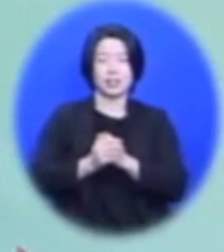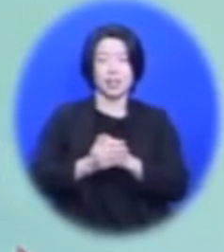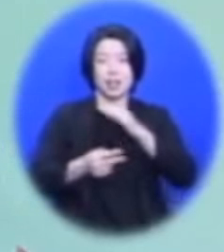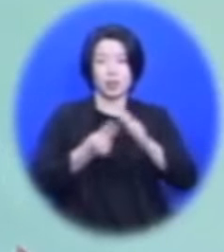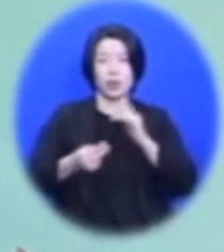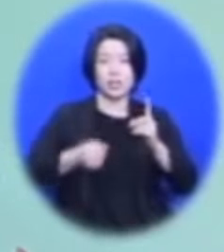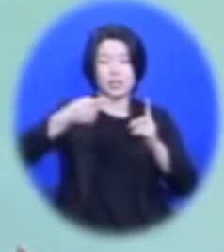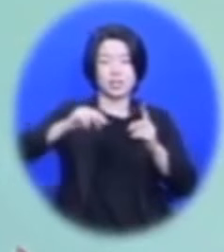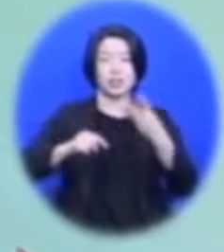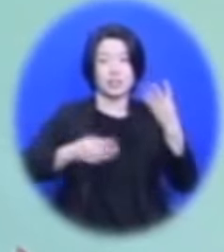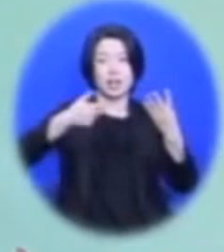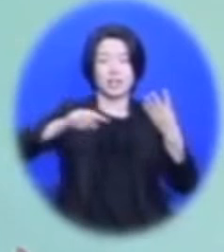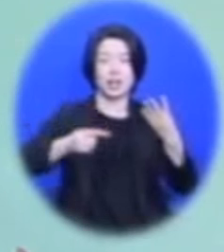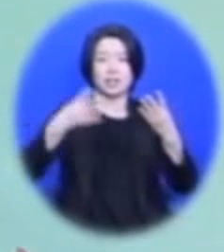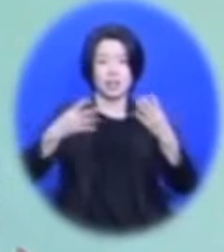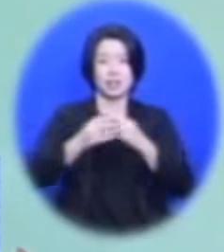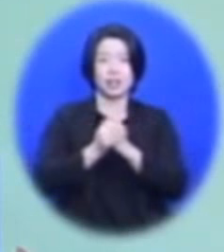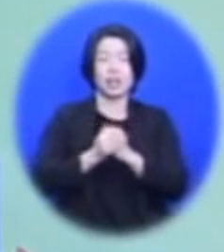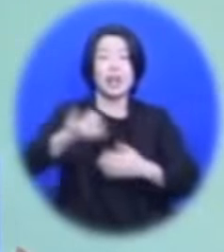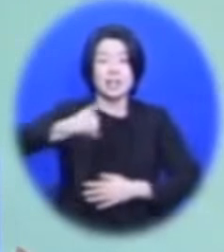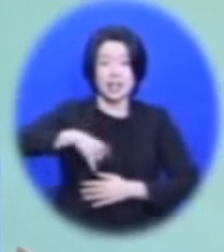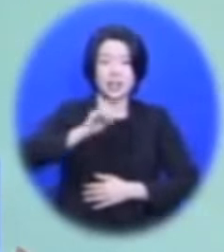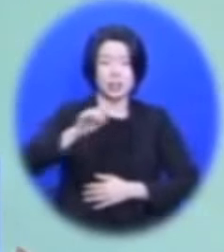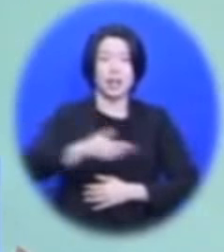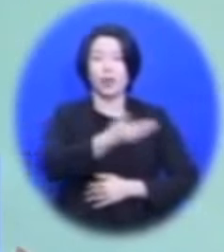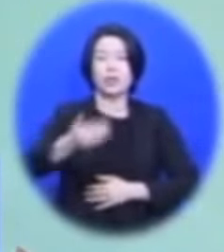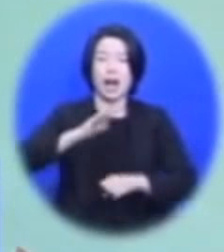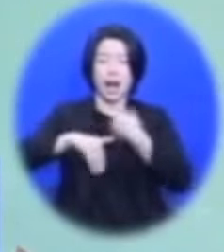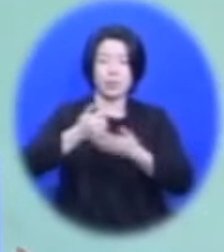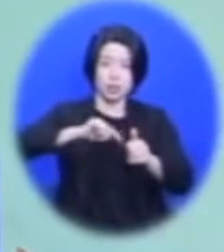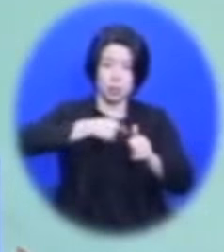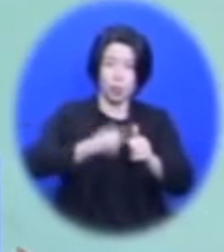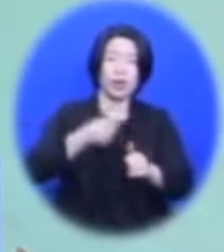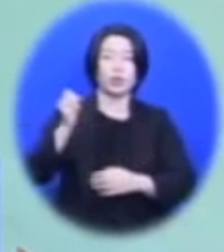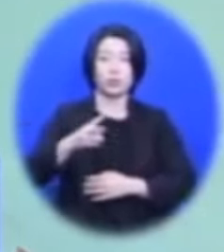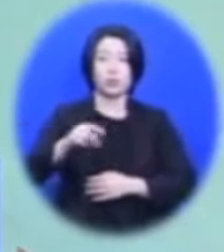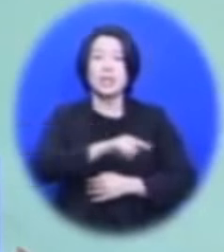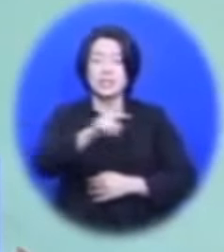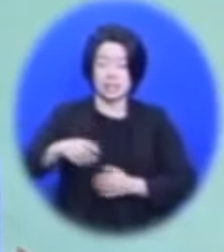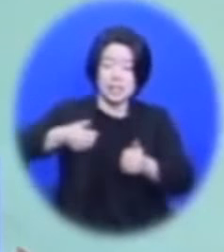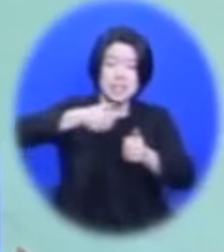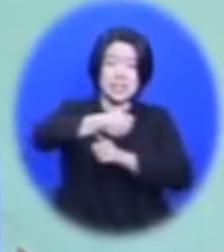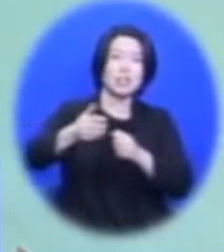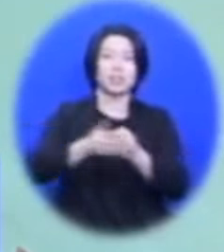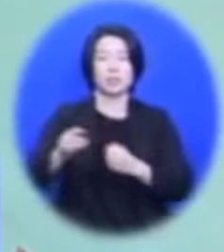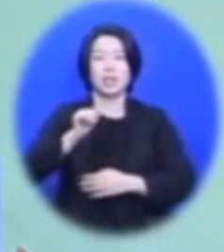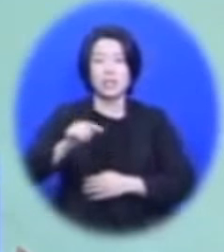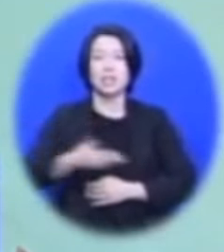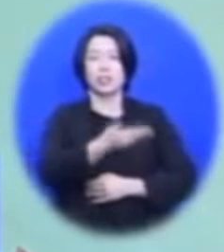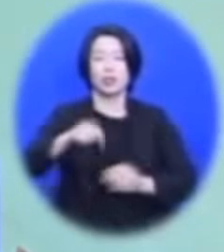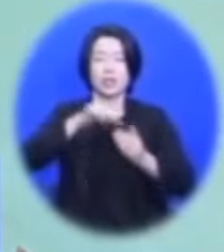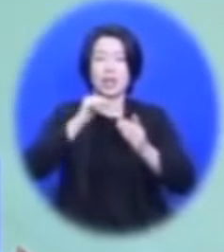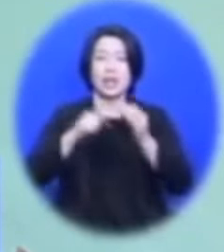요한일서 4장 4절에 자녀들아 너희는 하나님께 속하였고 또 저희를 이기었나니 이는 너희 안에